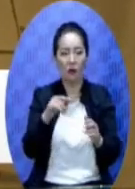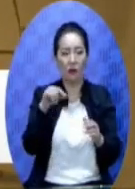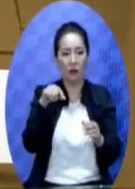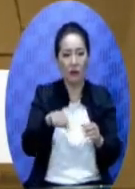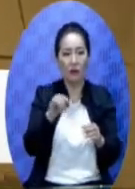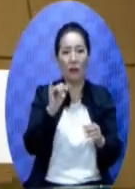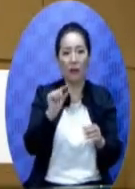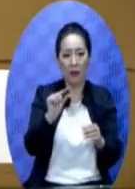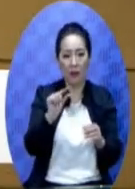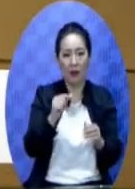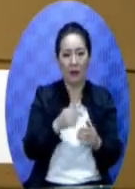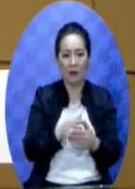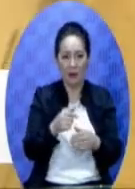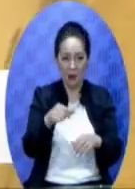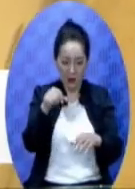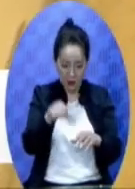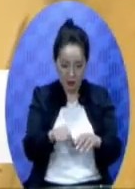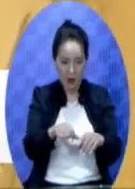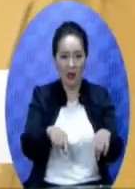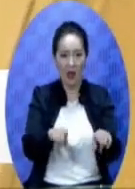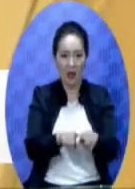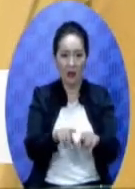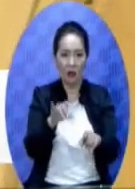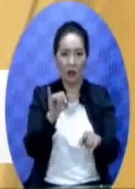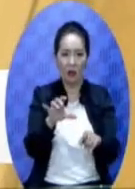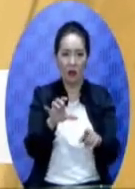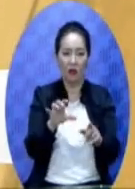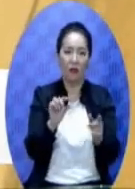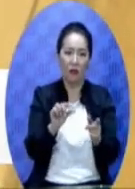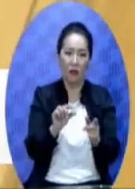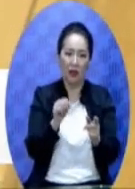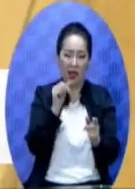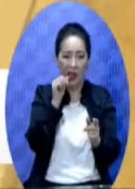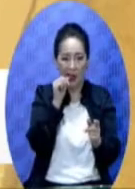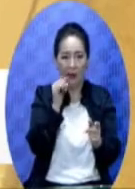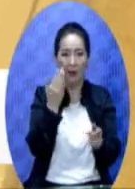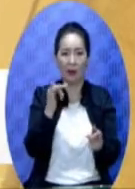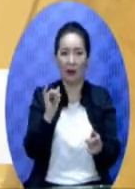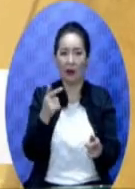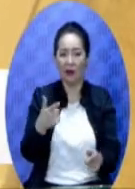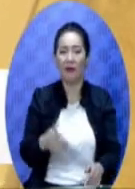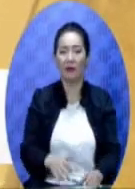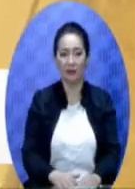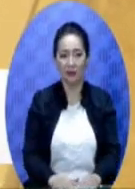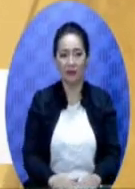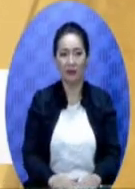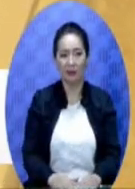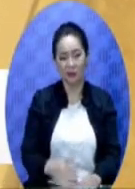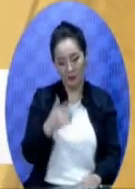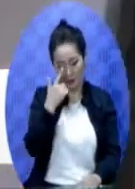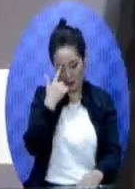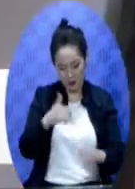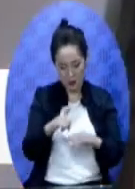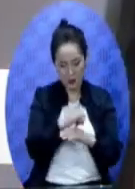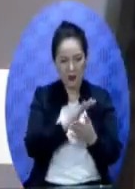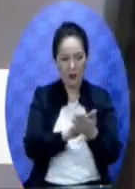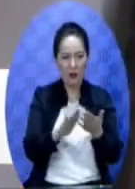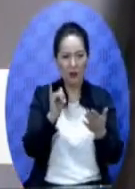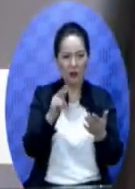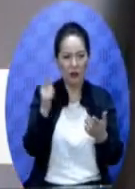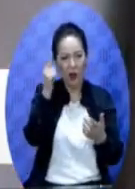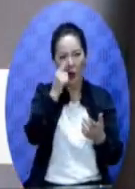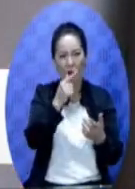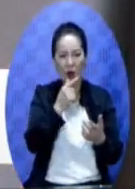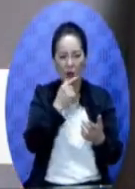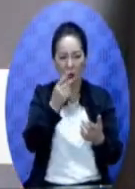ирнэ. Тэр гоочсон усыг нь дарахад мөн тэр хэмжээгээр ус хэмжээдэг байхгүй юу? Манай орон цэвэр усны хомсдолд орох эрсдэл өндөр